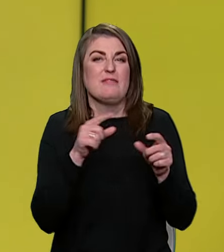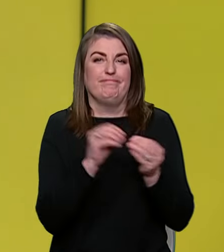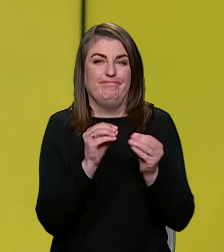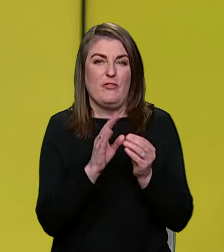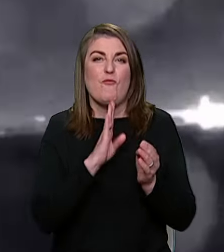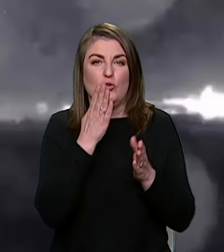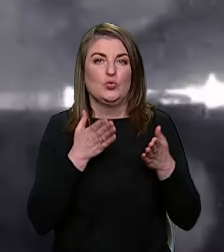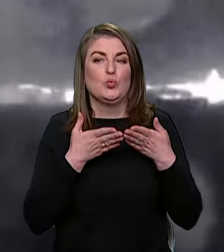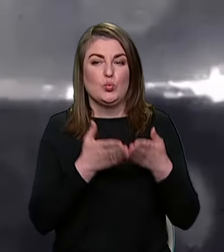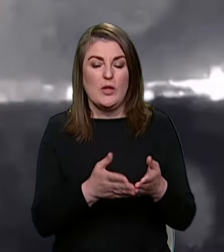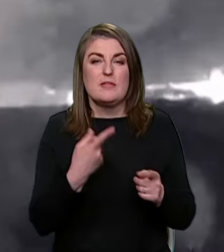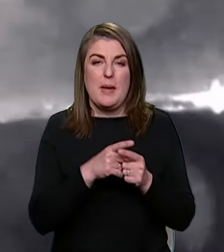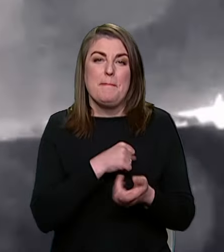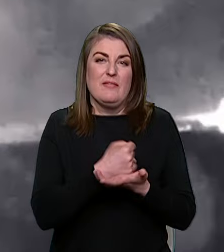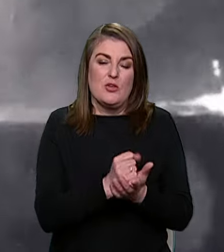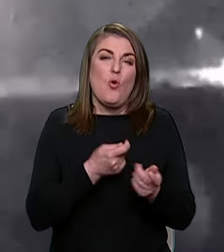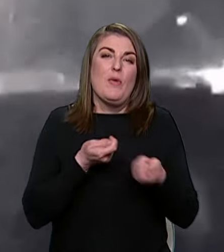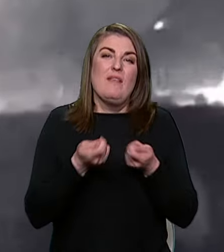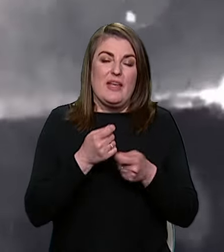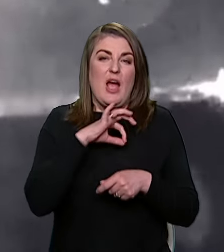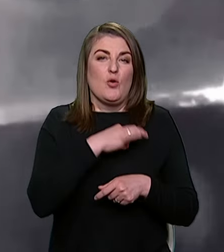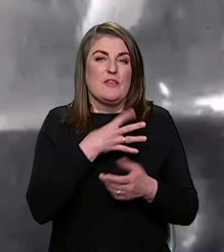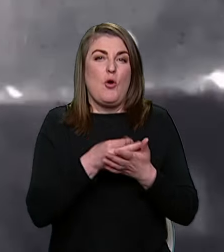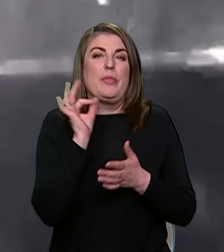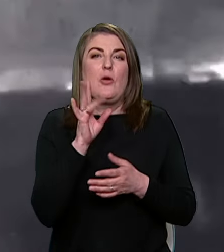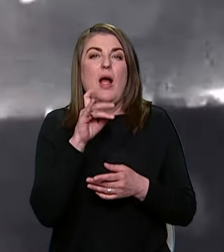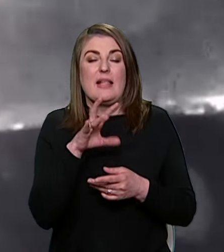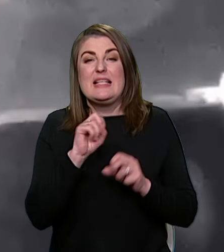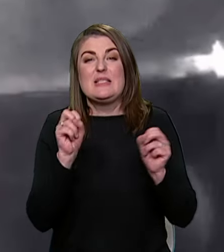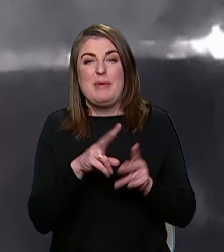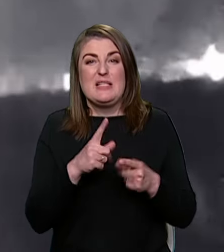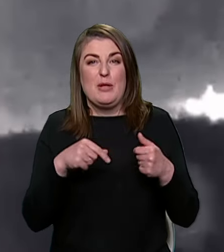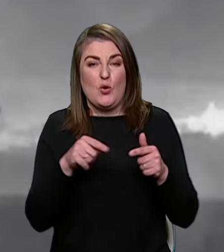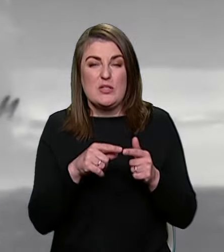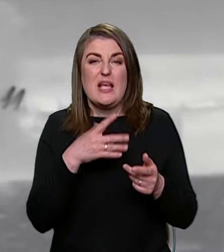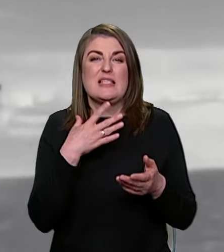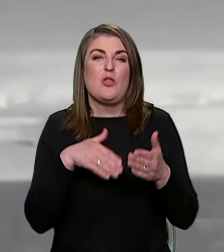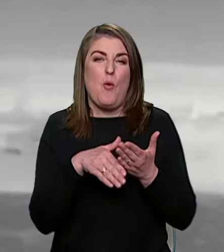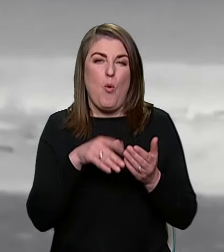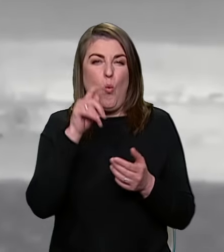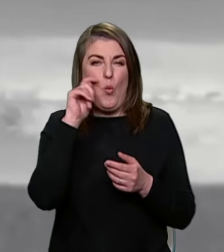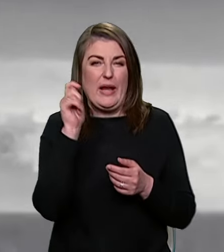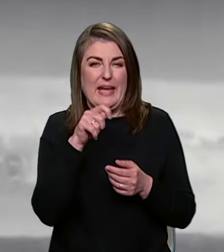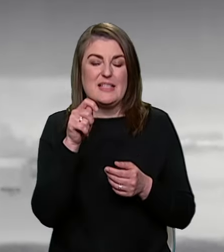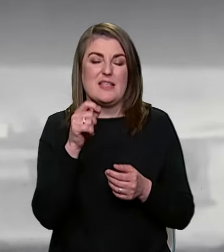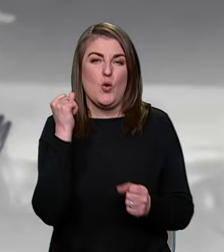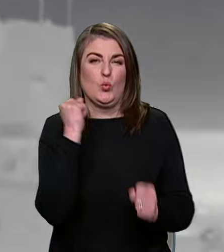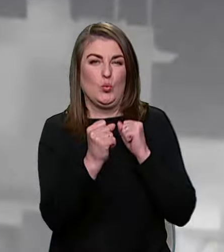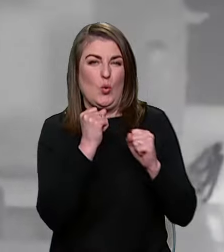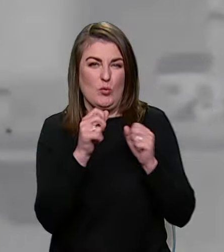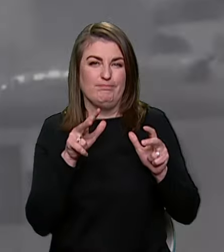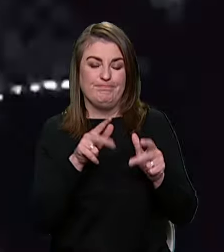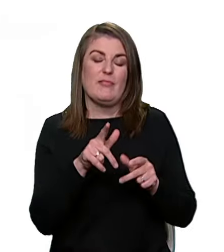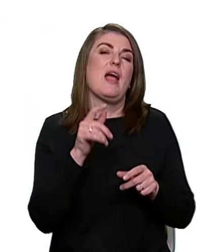Це підтверджує управління розвідки у своєму телеграм-каналі. Спецпідрозділ за допомогою українських ударних морських дронів «Магура